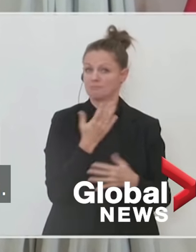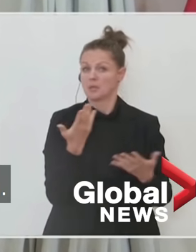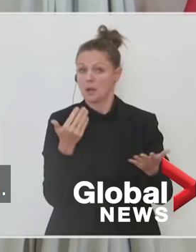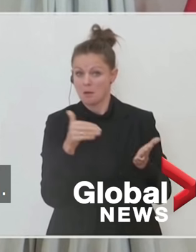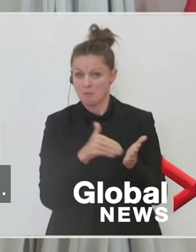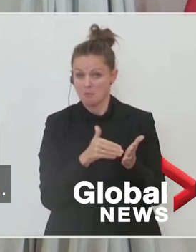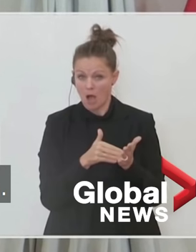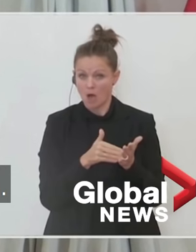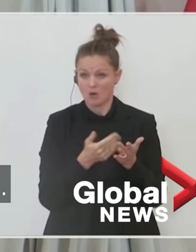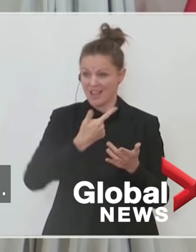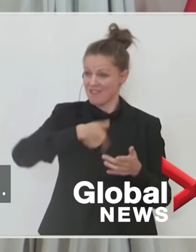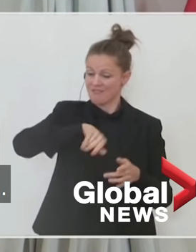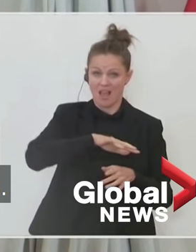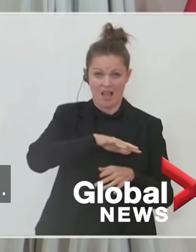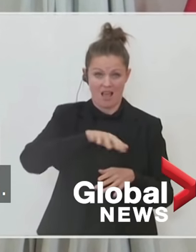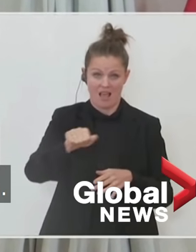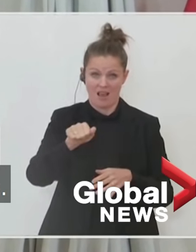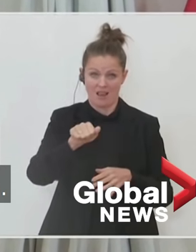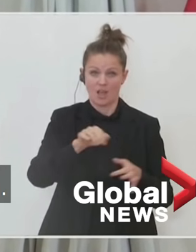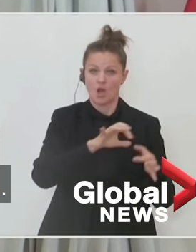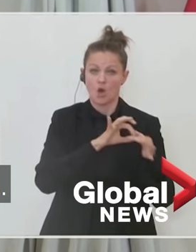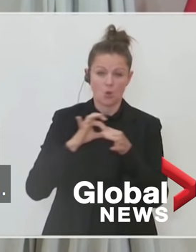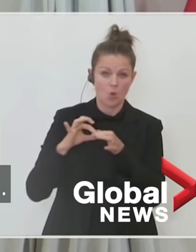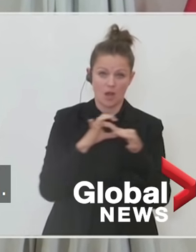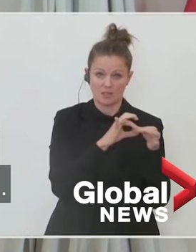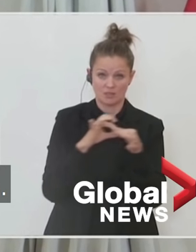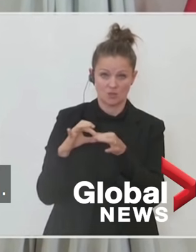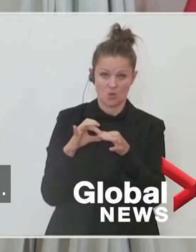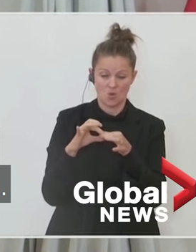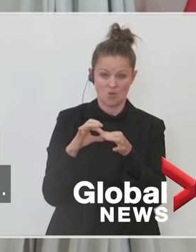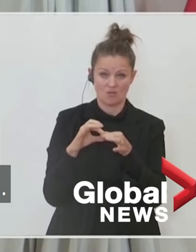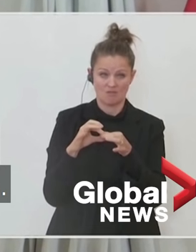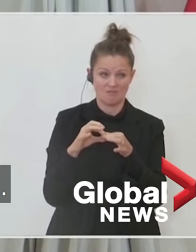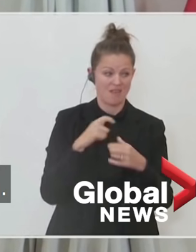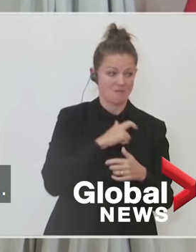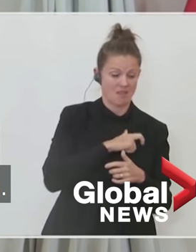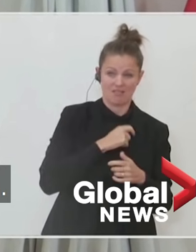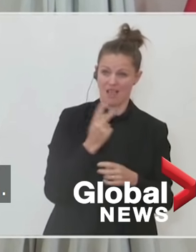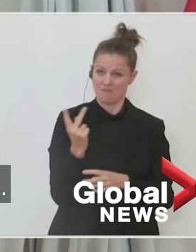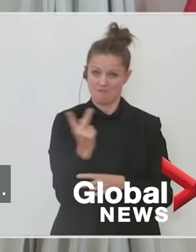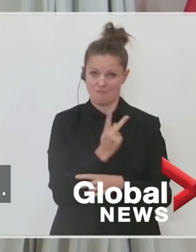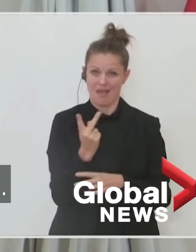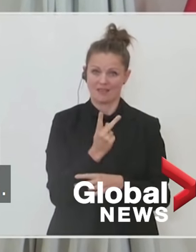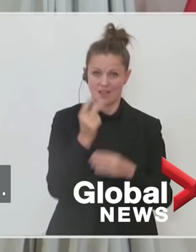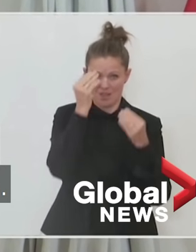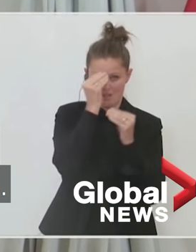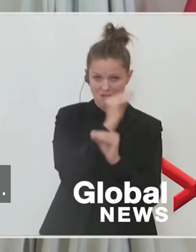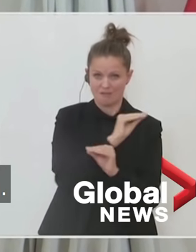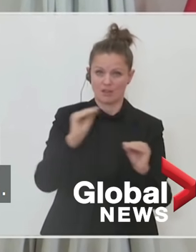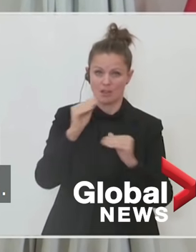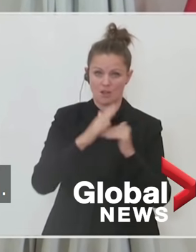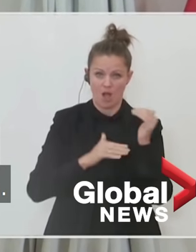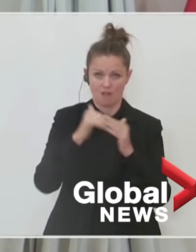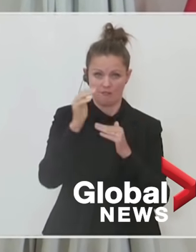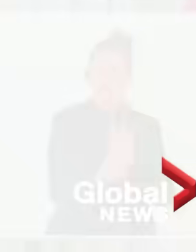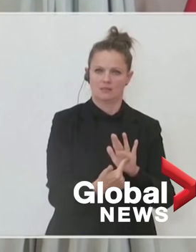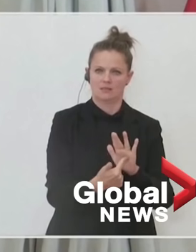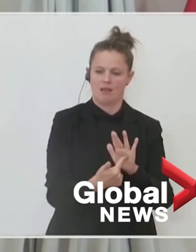braucht, damit wir alle innerhalb der Koalition zwischen den Koalitionsparteien Vertrauen wieder